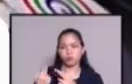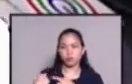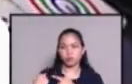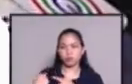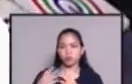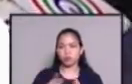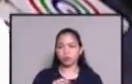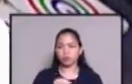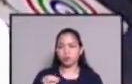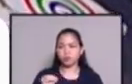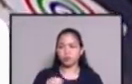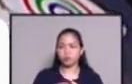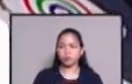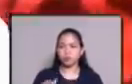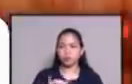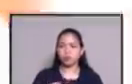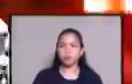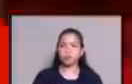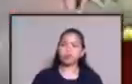nagkakarnap at nag-hold up dito sa area.